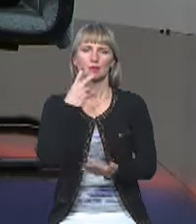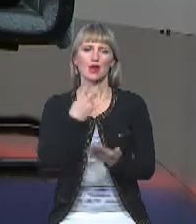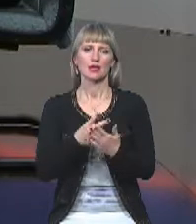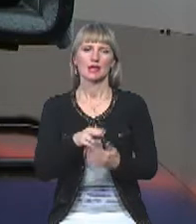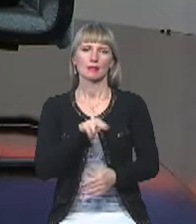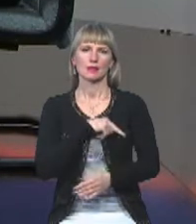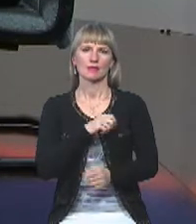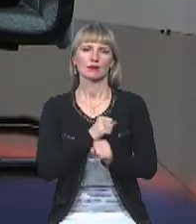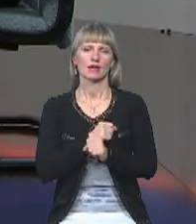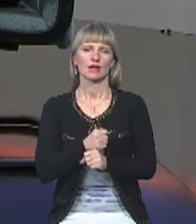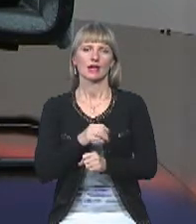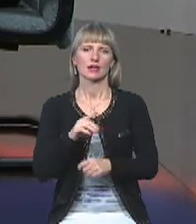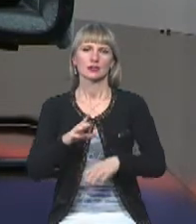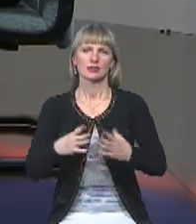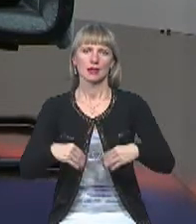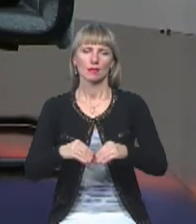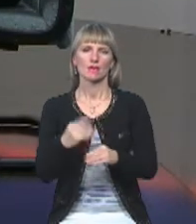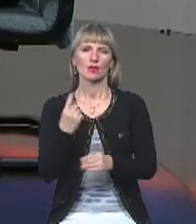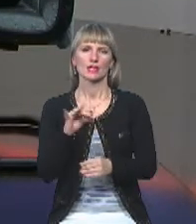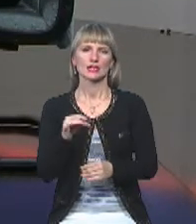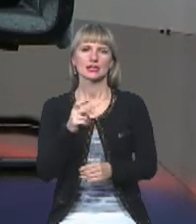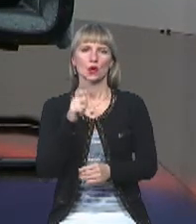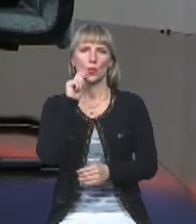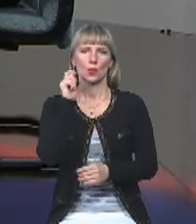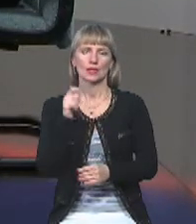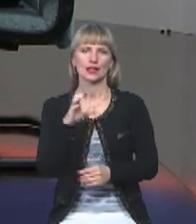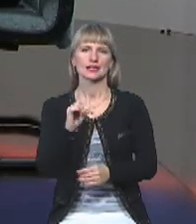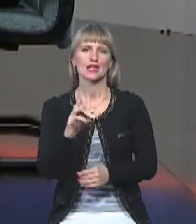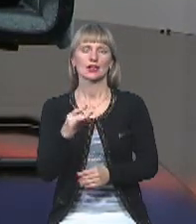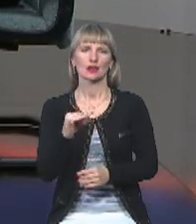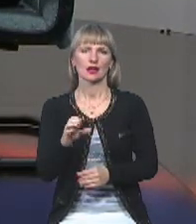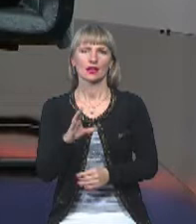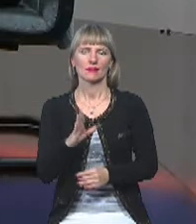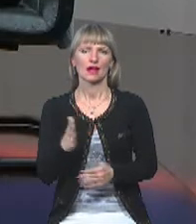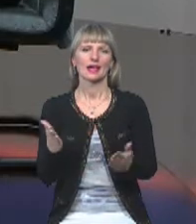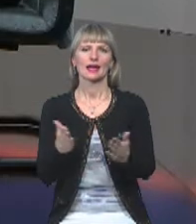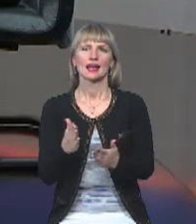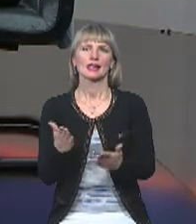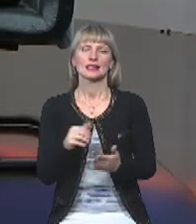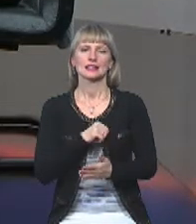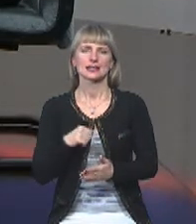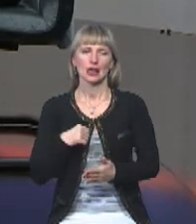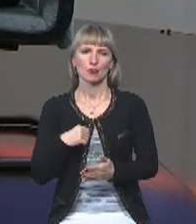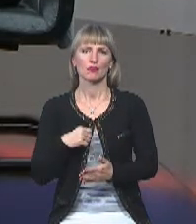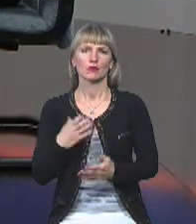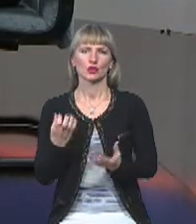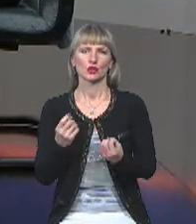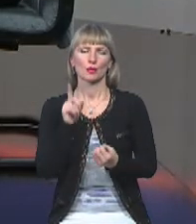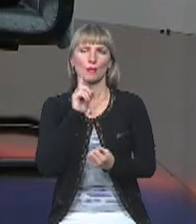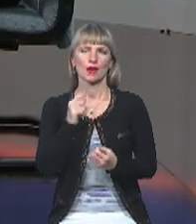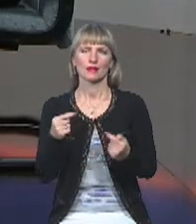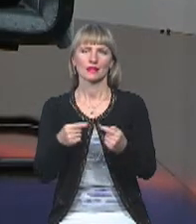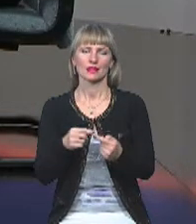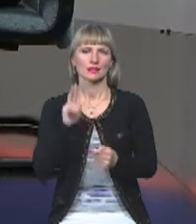із родинами в одному з українських санаторіїв. Який саме – командування бригади визначається. Загалом резервісти отримали